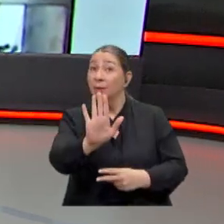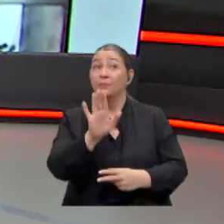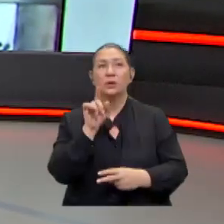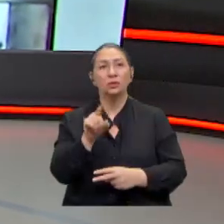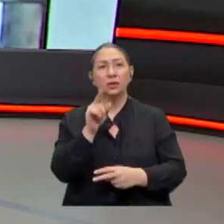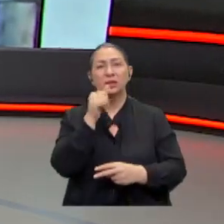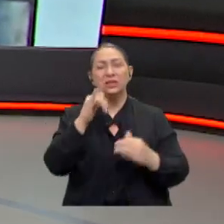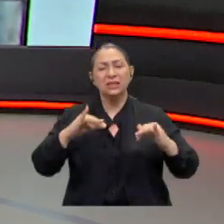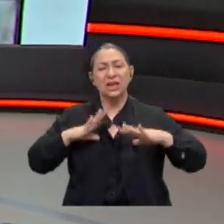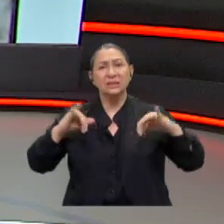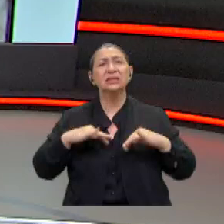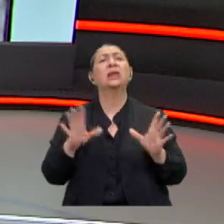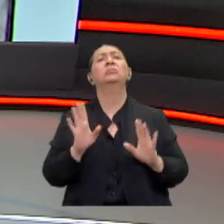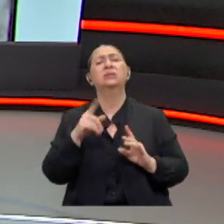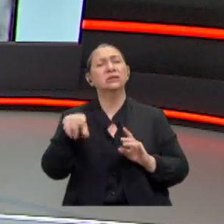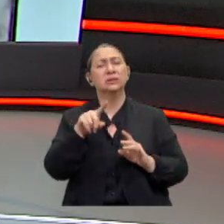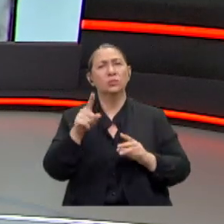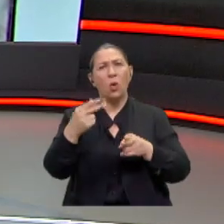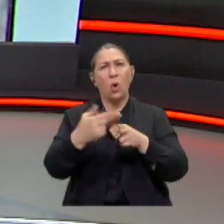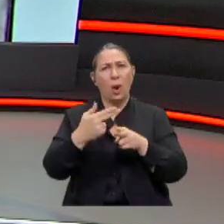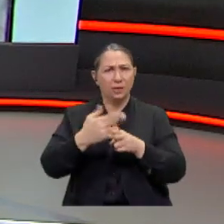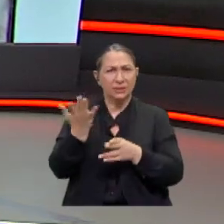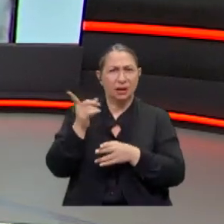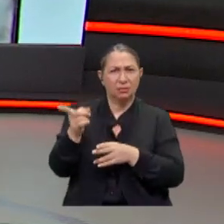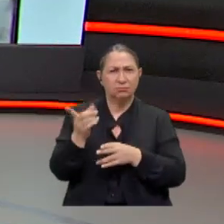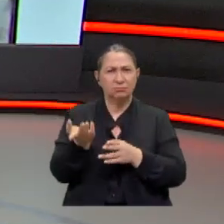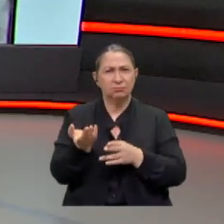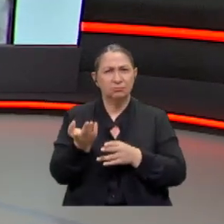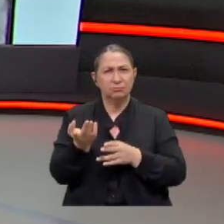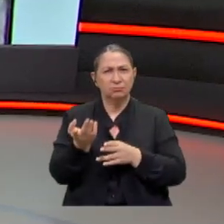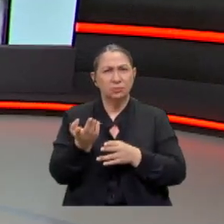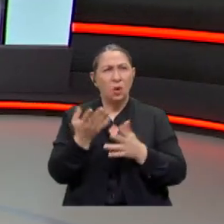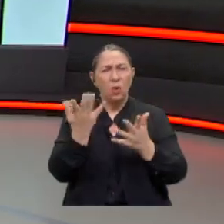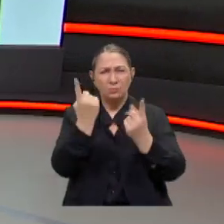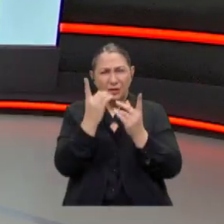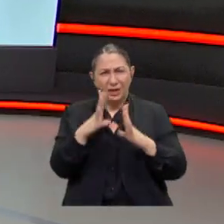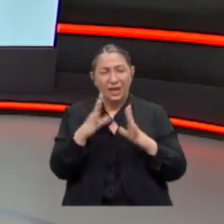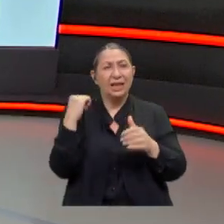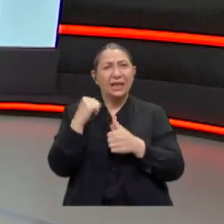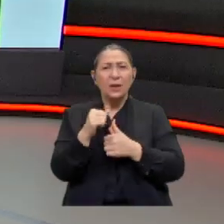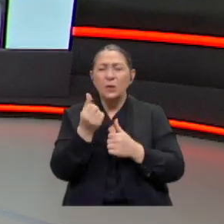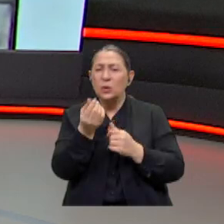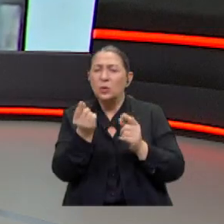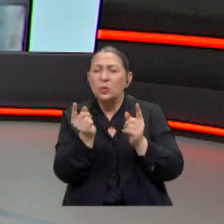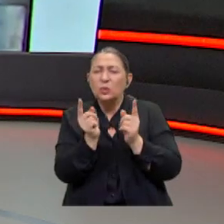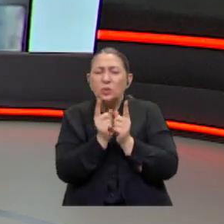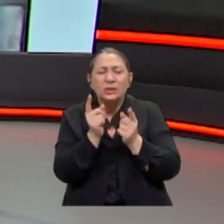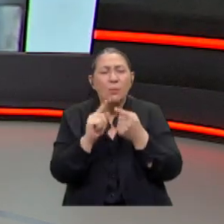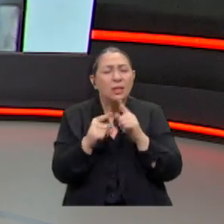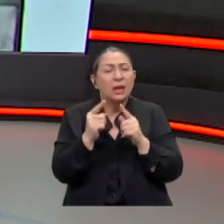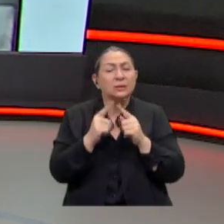şundan hiç rahatsız değil miyiz Bakın bu örnekte bu öyle bir durum var ki yine küçük siyasi